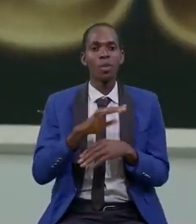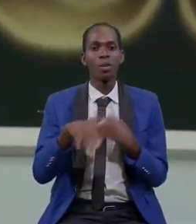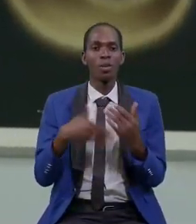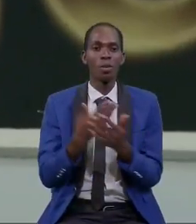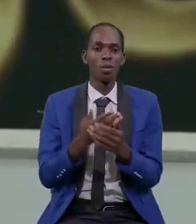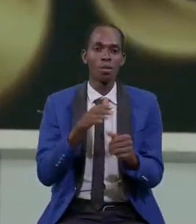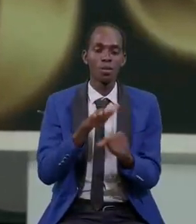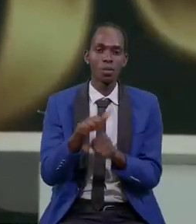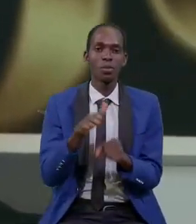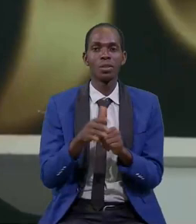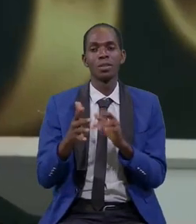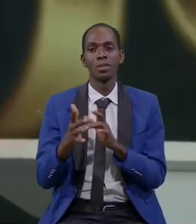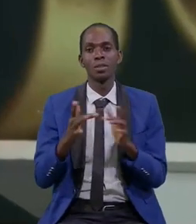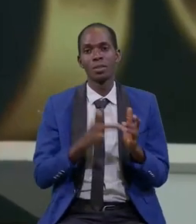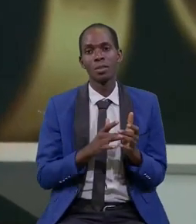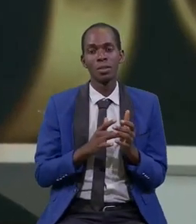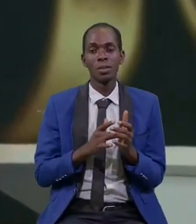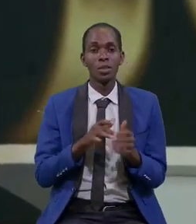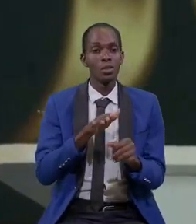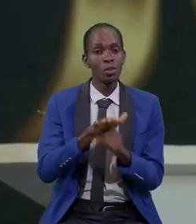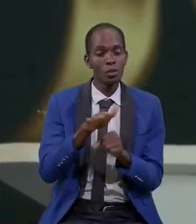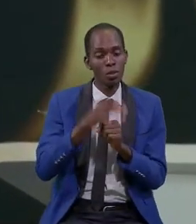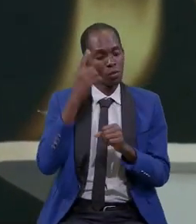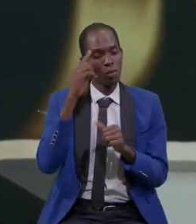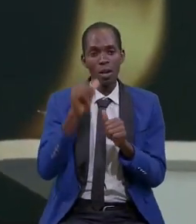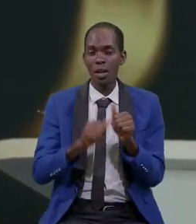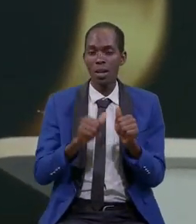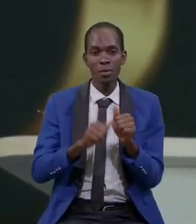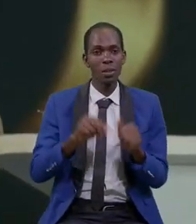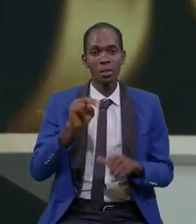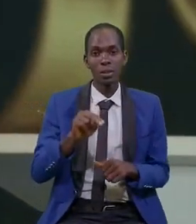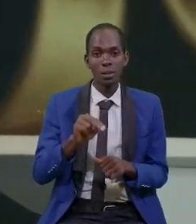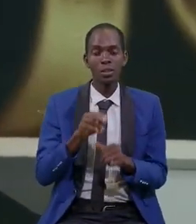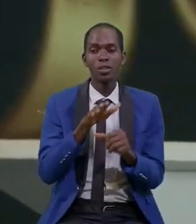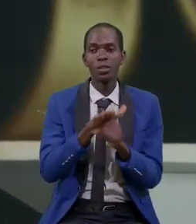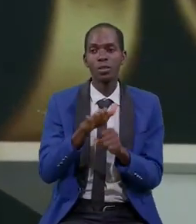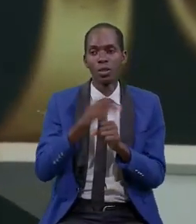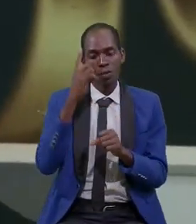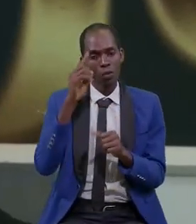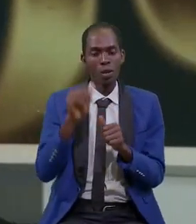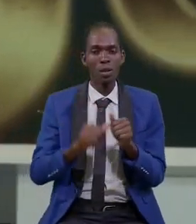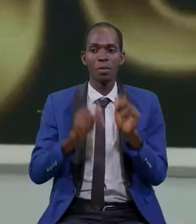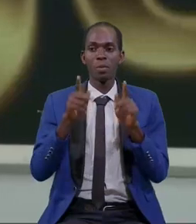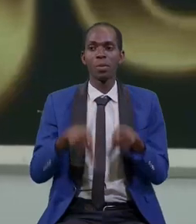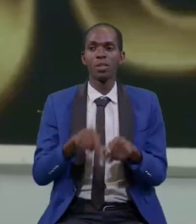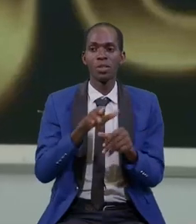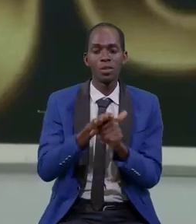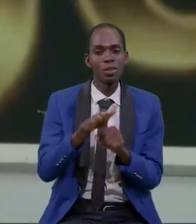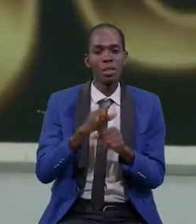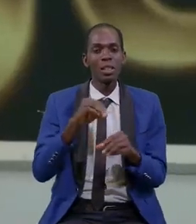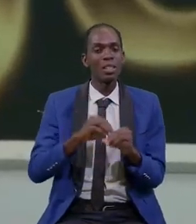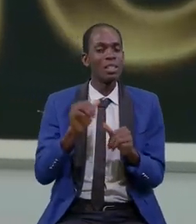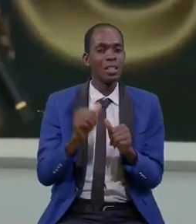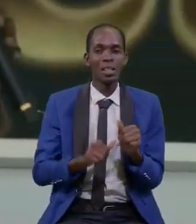tout suffisant. Suffisant pour tout besoin. Suffisant pour toute personne. Suffisant